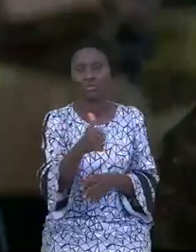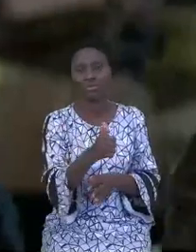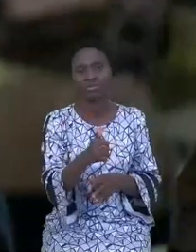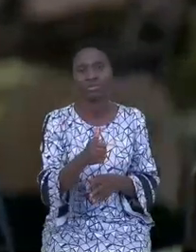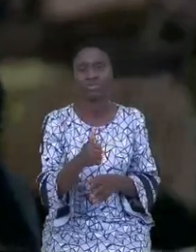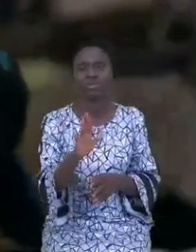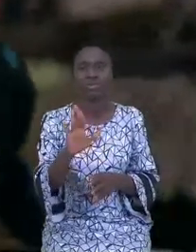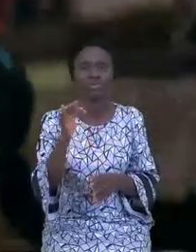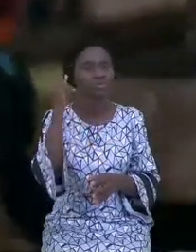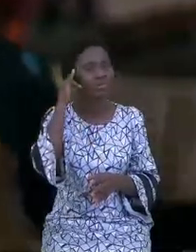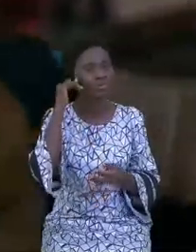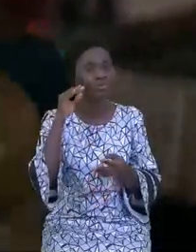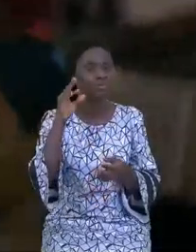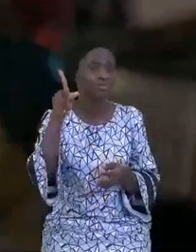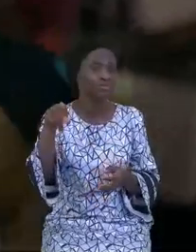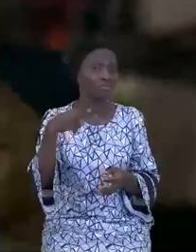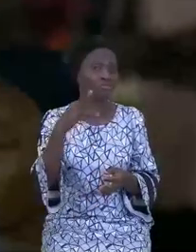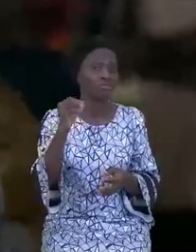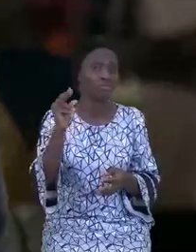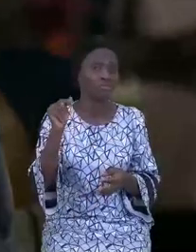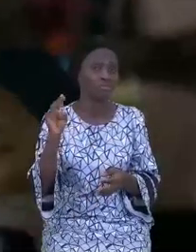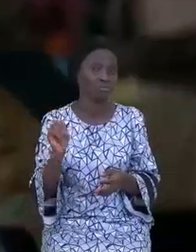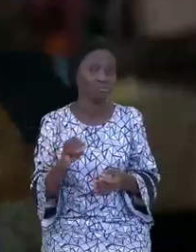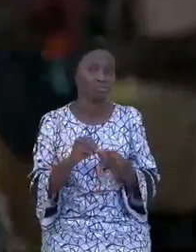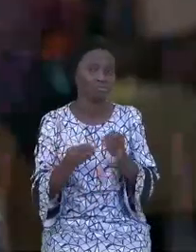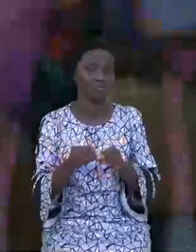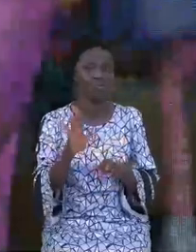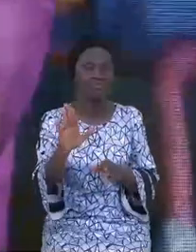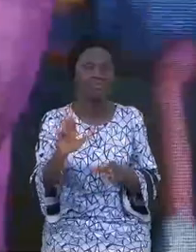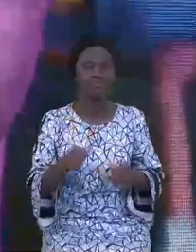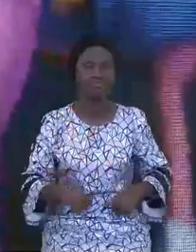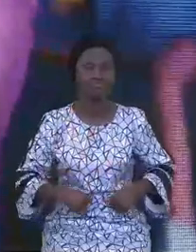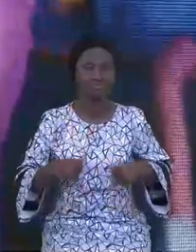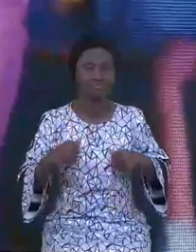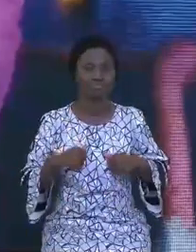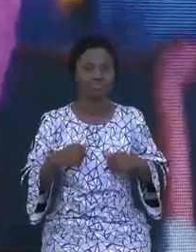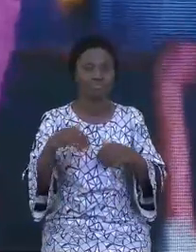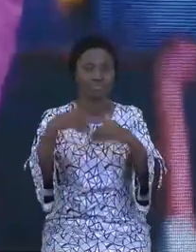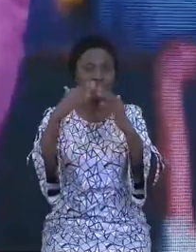d'eux, des élèves, les hommes, les femmes.